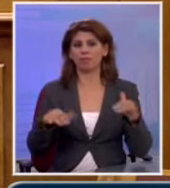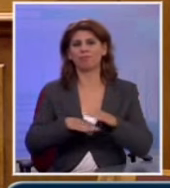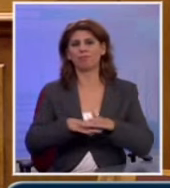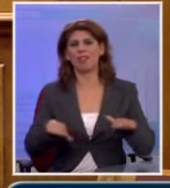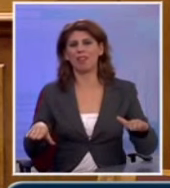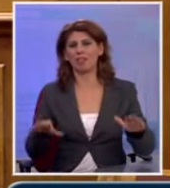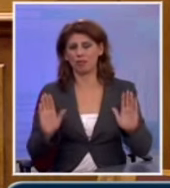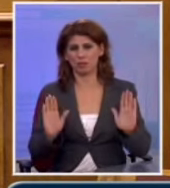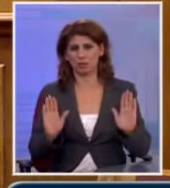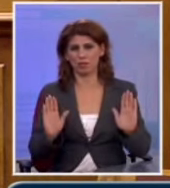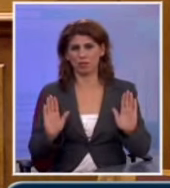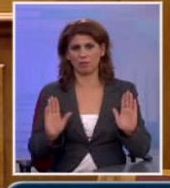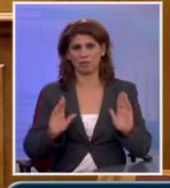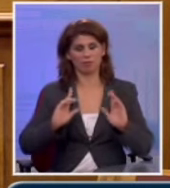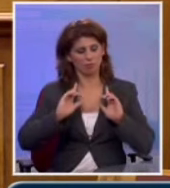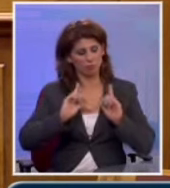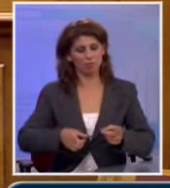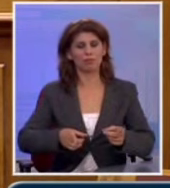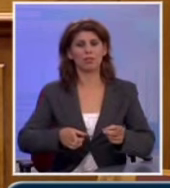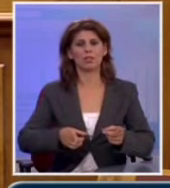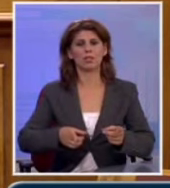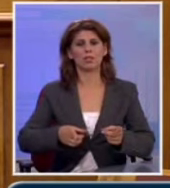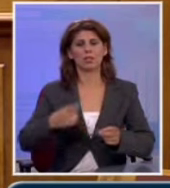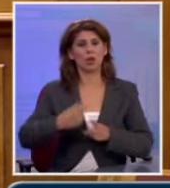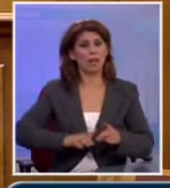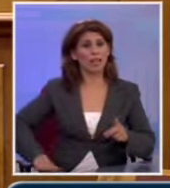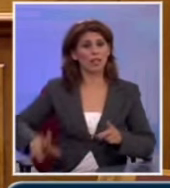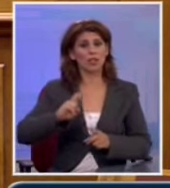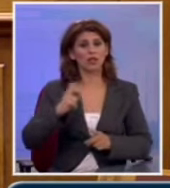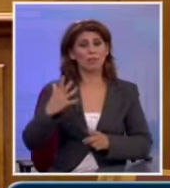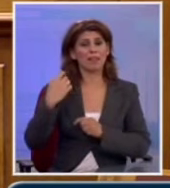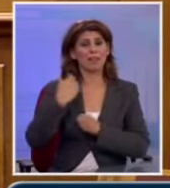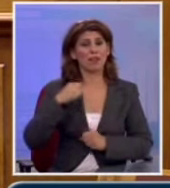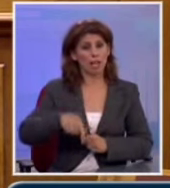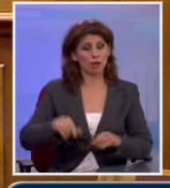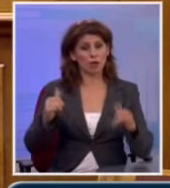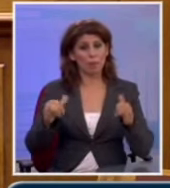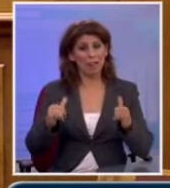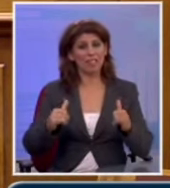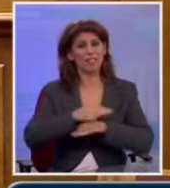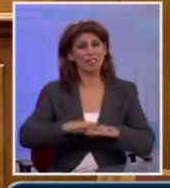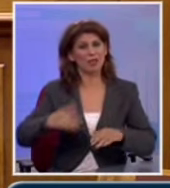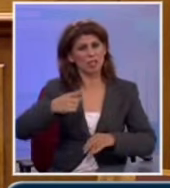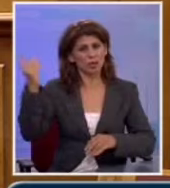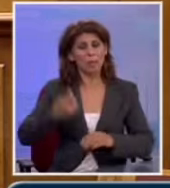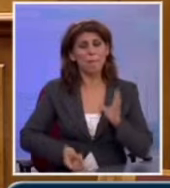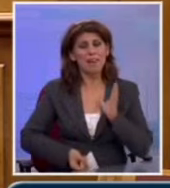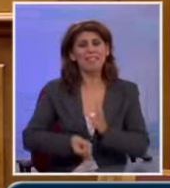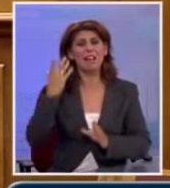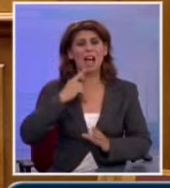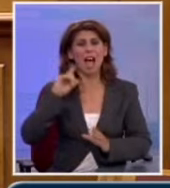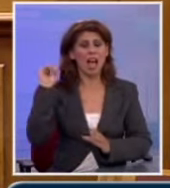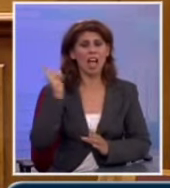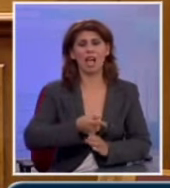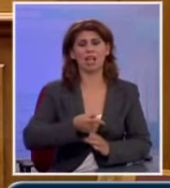τελείωσε με την ετιμιγορία του ελληνικού λαού στις 25 του Γενάρη, και αυτό το παιχνίδι θα τελειώσει οριστικά με τη νέα ετιμιγορία του